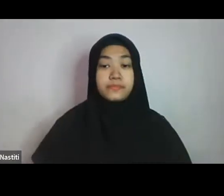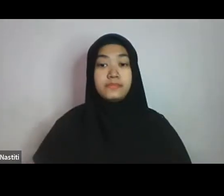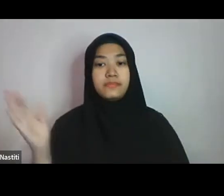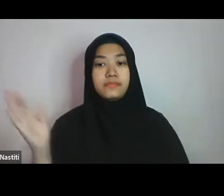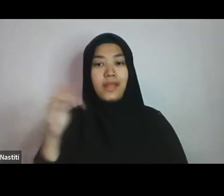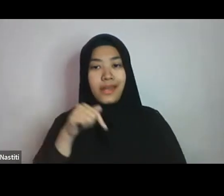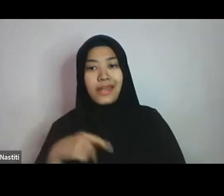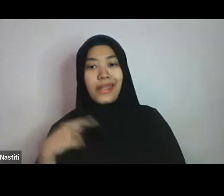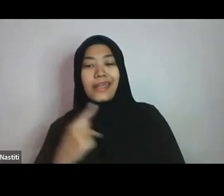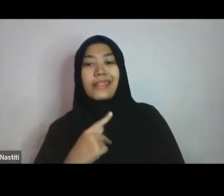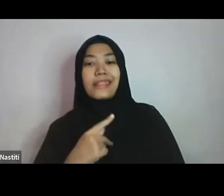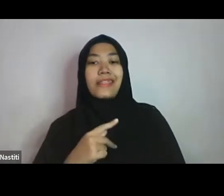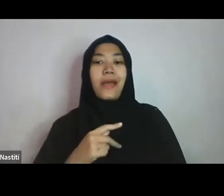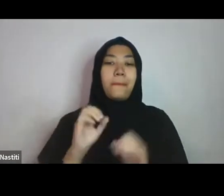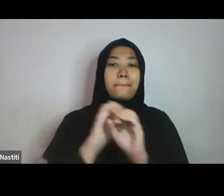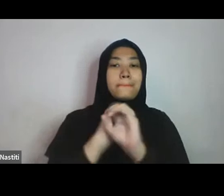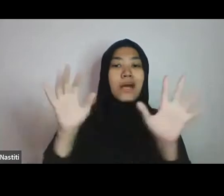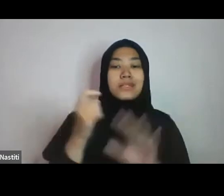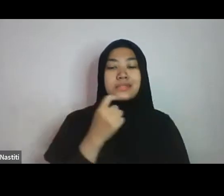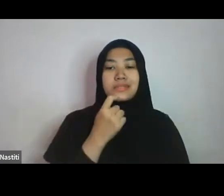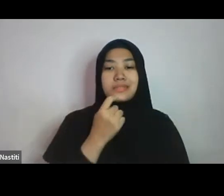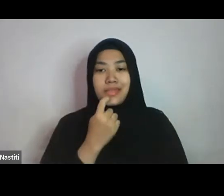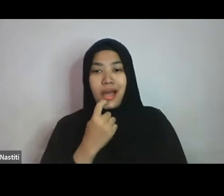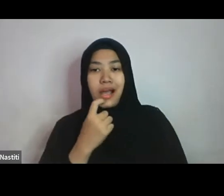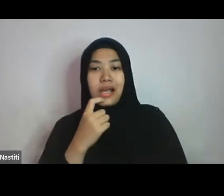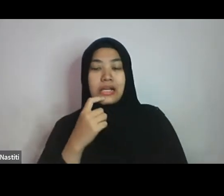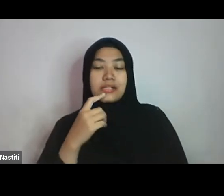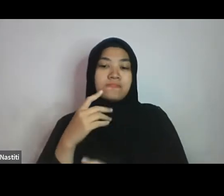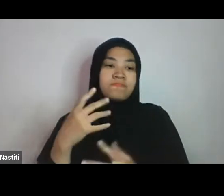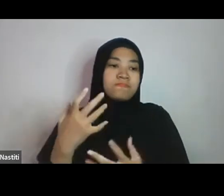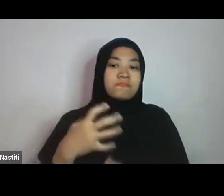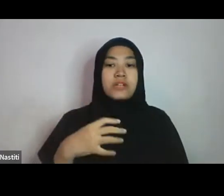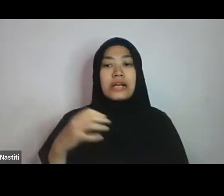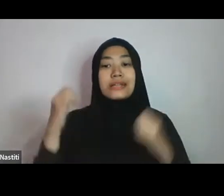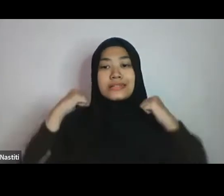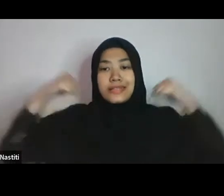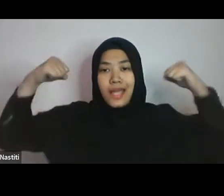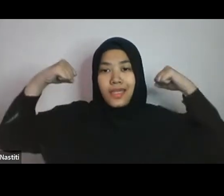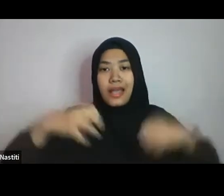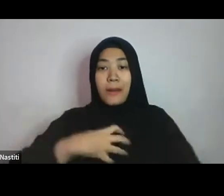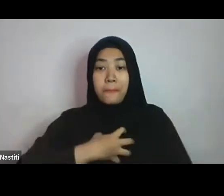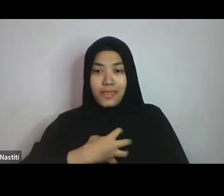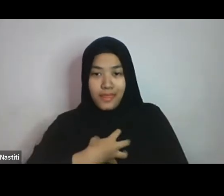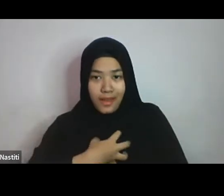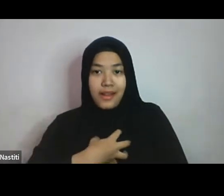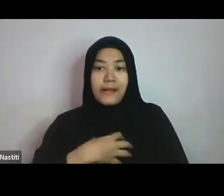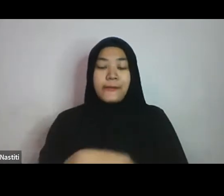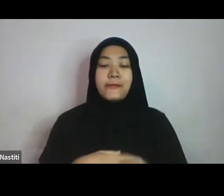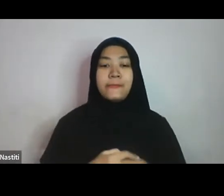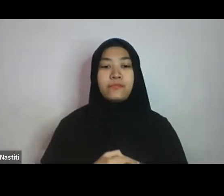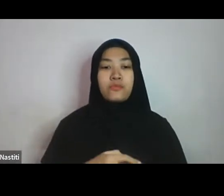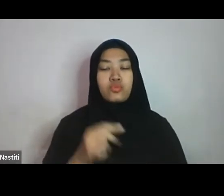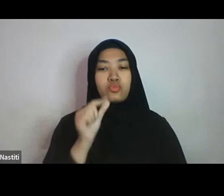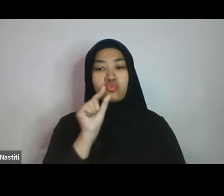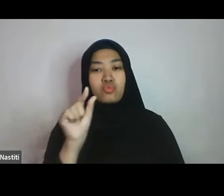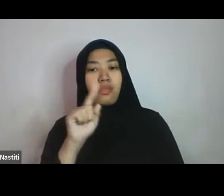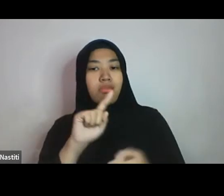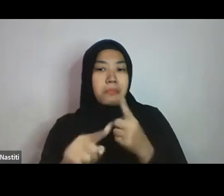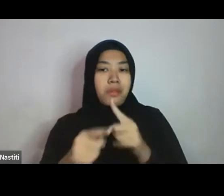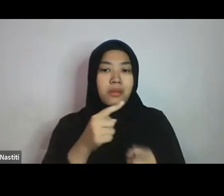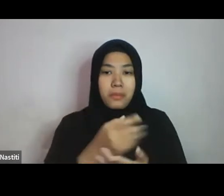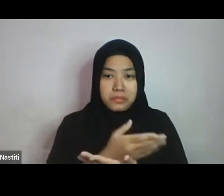disabilitas mental dan intelektual dan hak atas kesehatan. Buat kawan-kawan